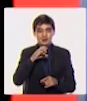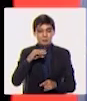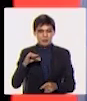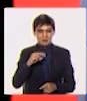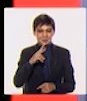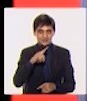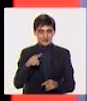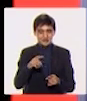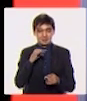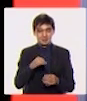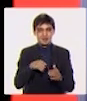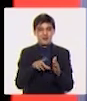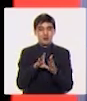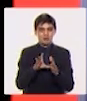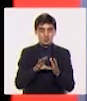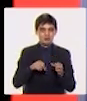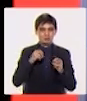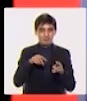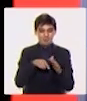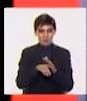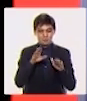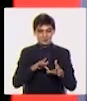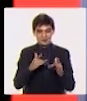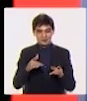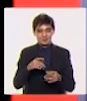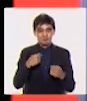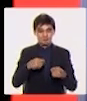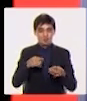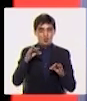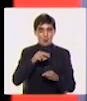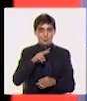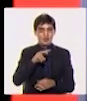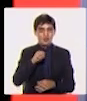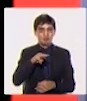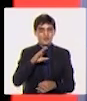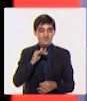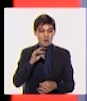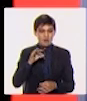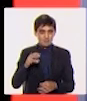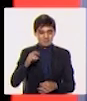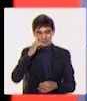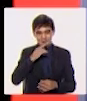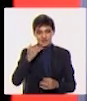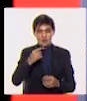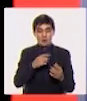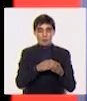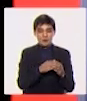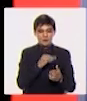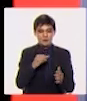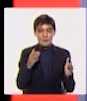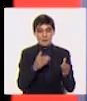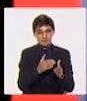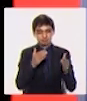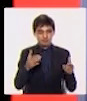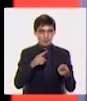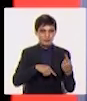платформа электронной коммерции. Каспи Кизет технологияларымен біздің электрондық сауда платформамыз қазақстандық компаниялармен шағын және орта бизнеске